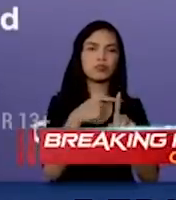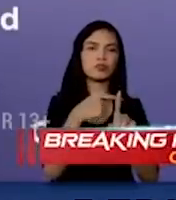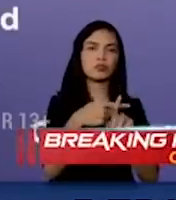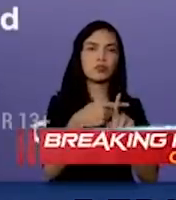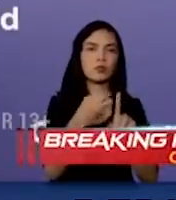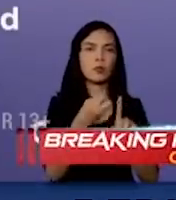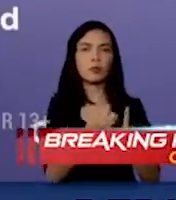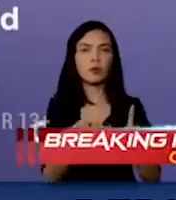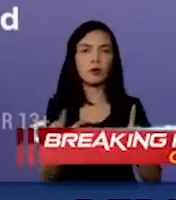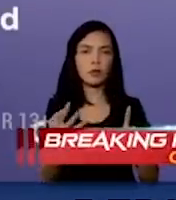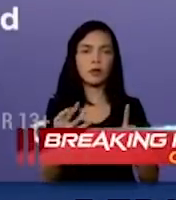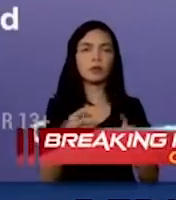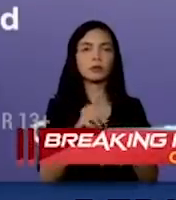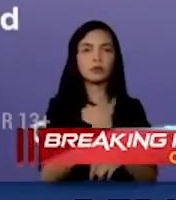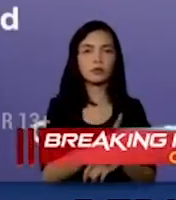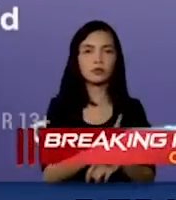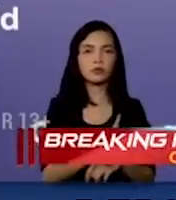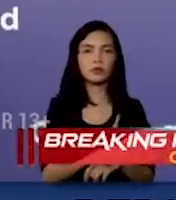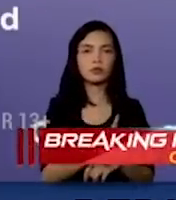sebanyak